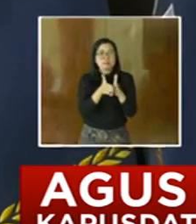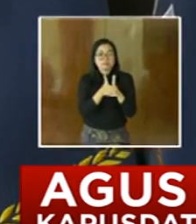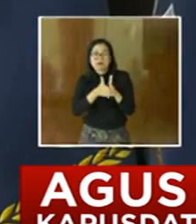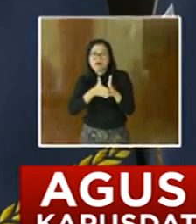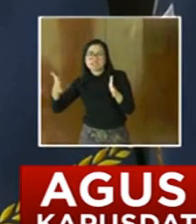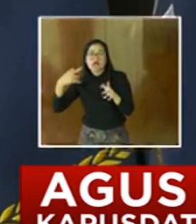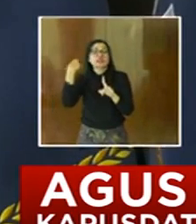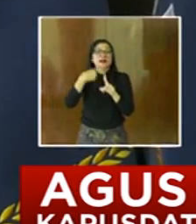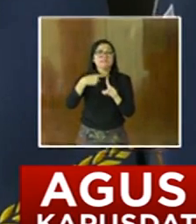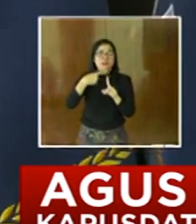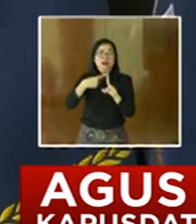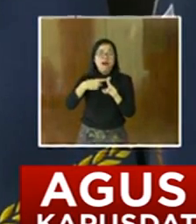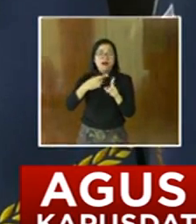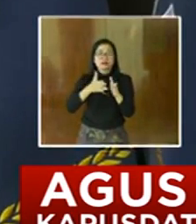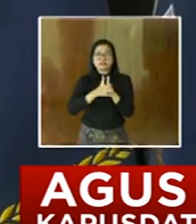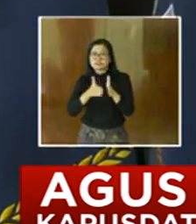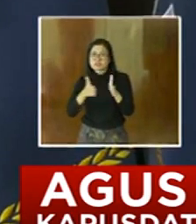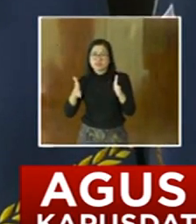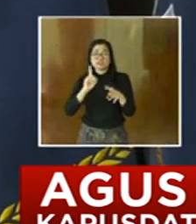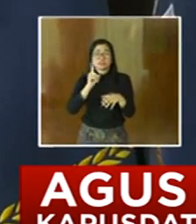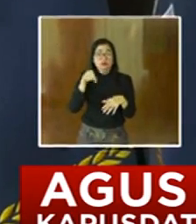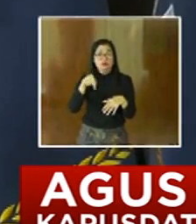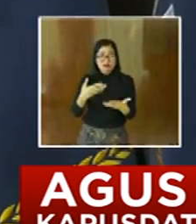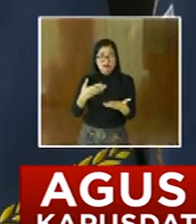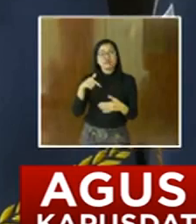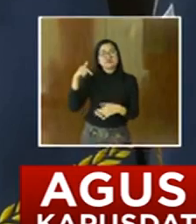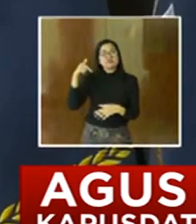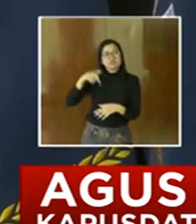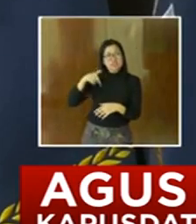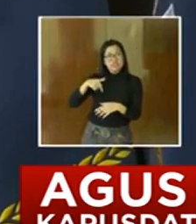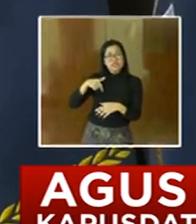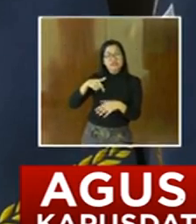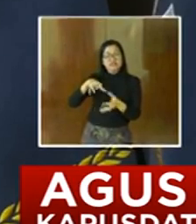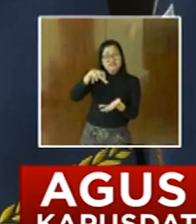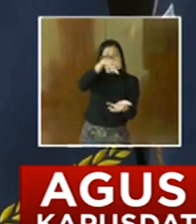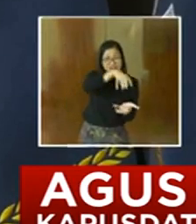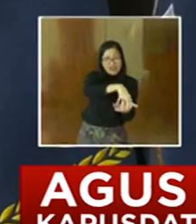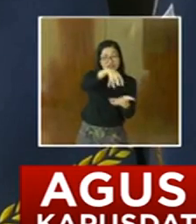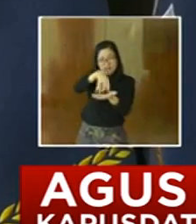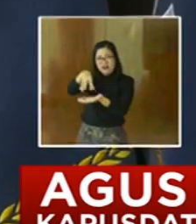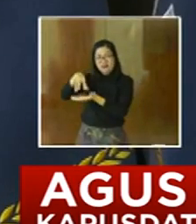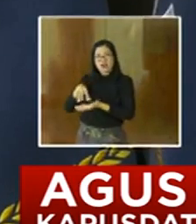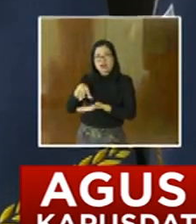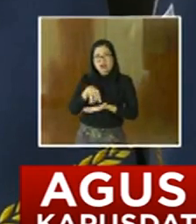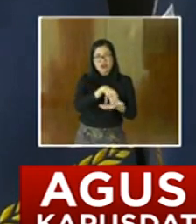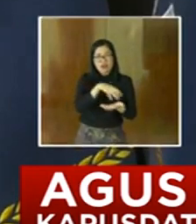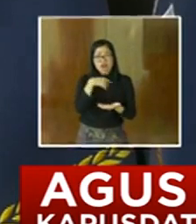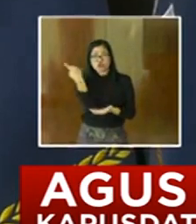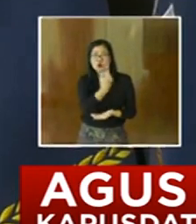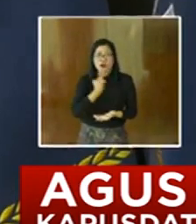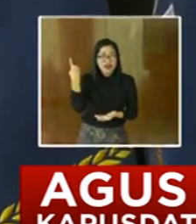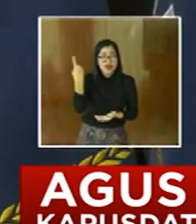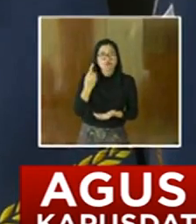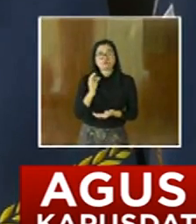status Sartika dan tertentu diperpanjang lagi karena sampai saat ini belum ada daerah-daerah ataupun nasional yang